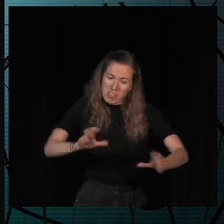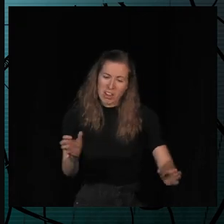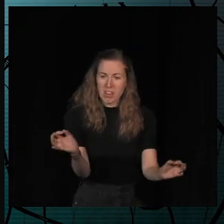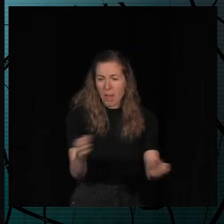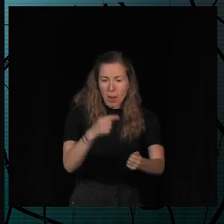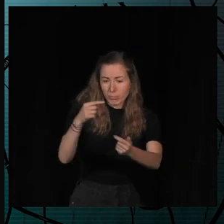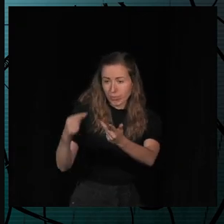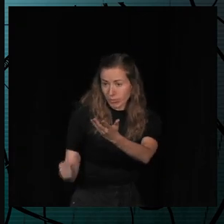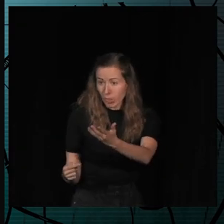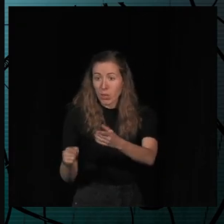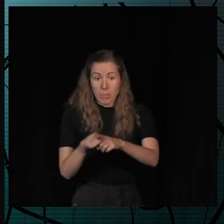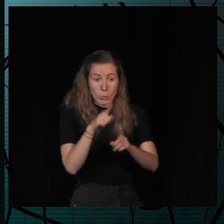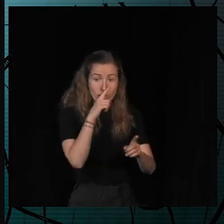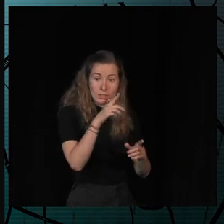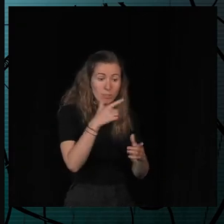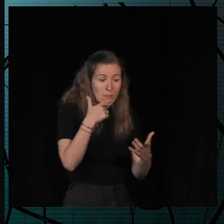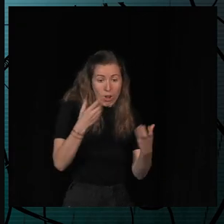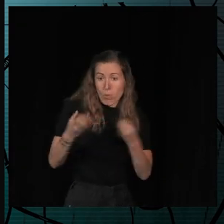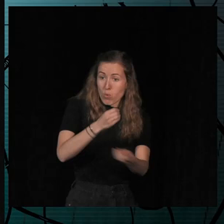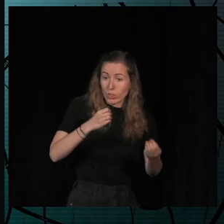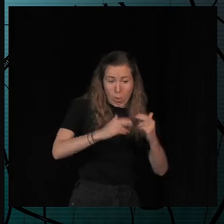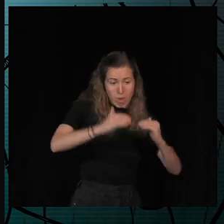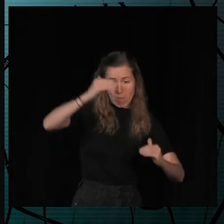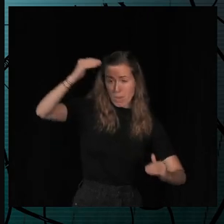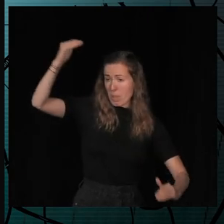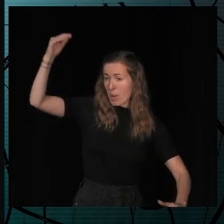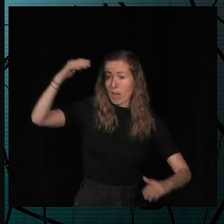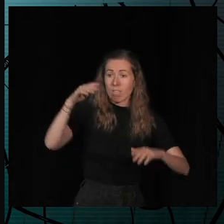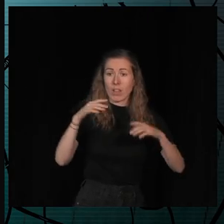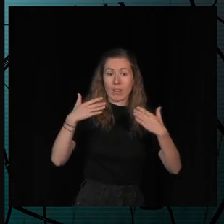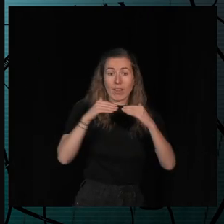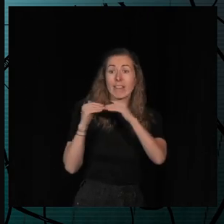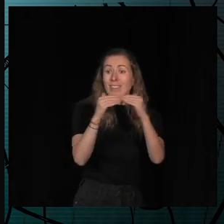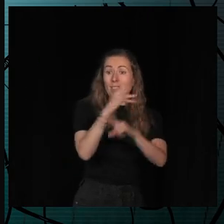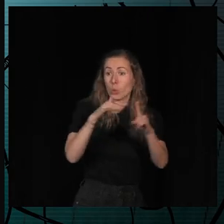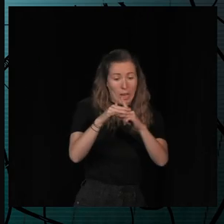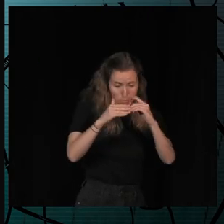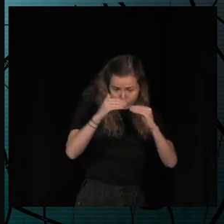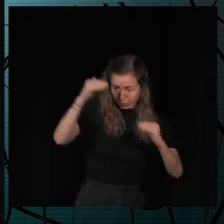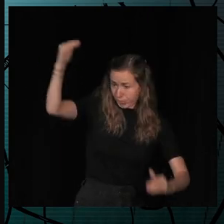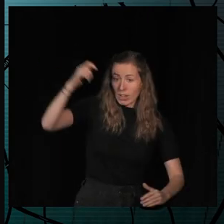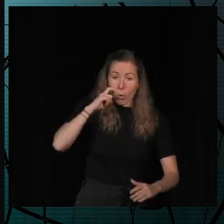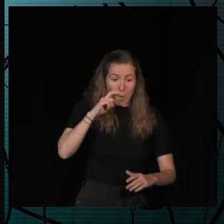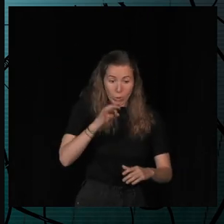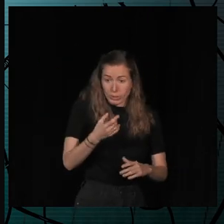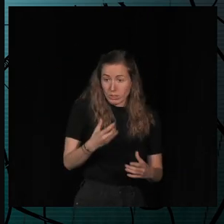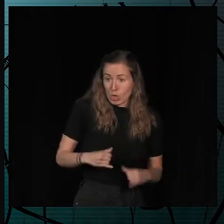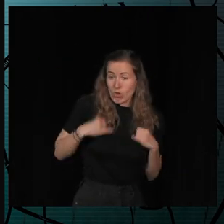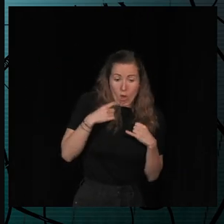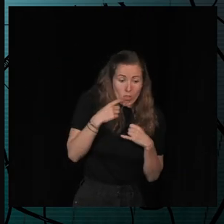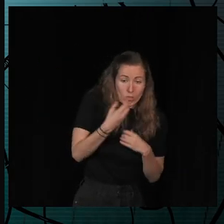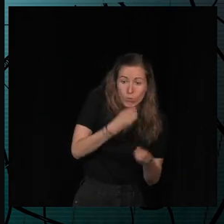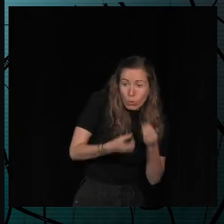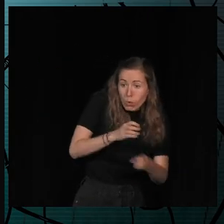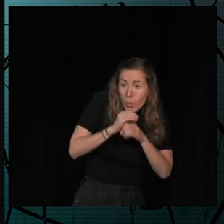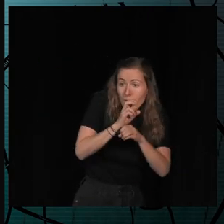est dans des populations en inégalité social malheureusement plus il va y avoir massivement des écrans très jeunes et moins accompagnés et à la fin moi je trouve